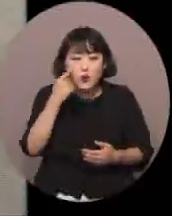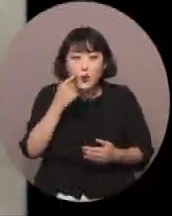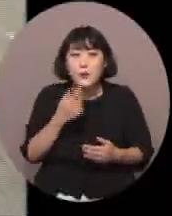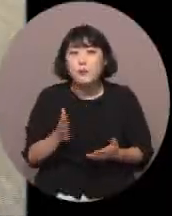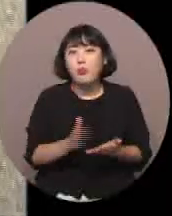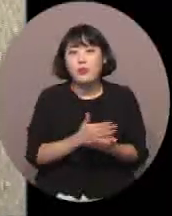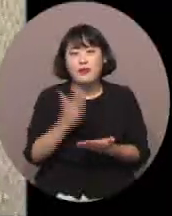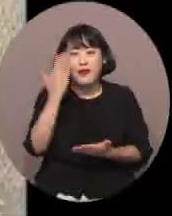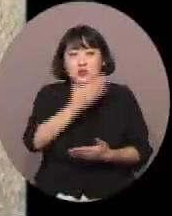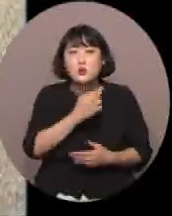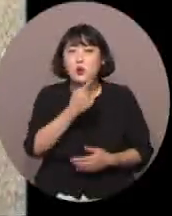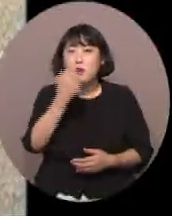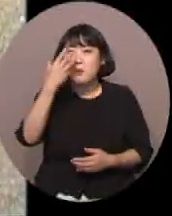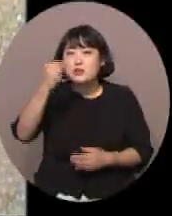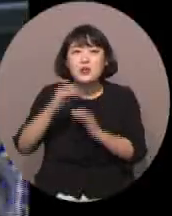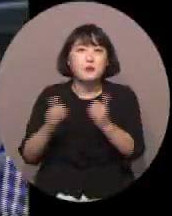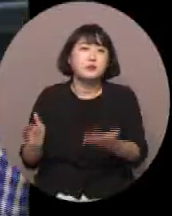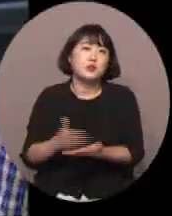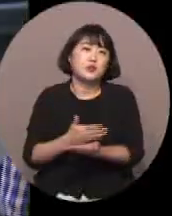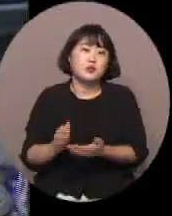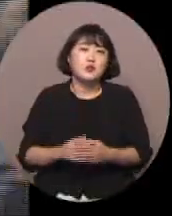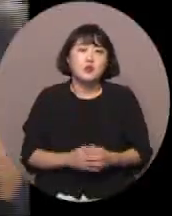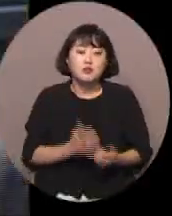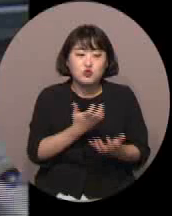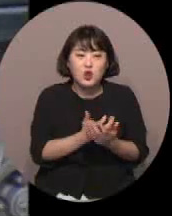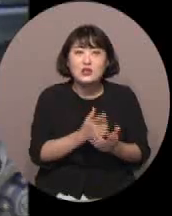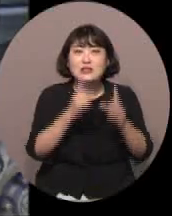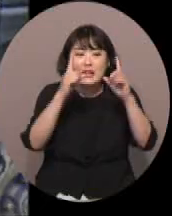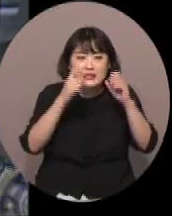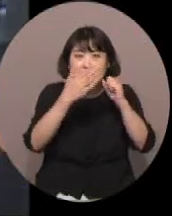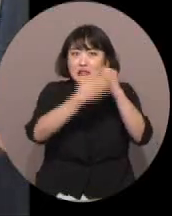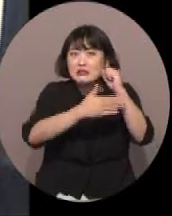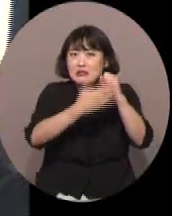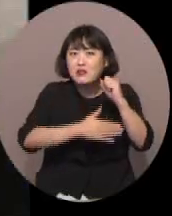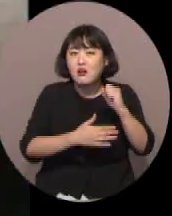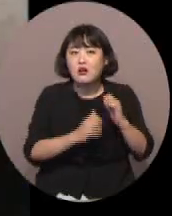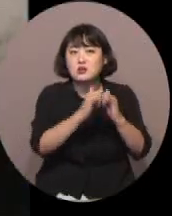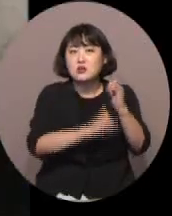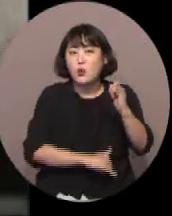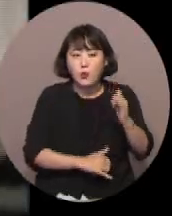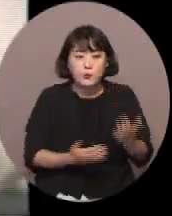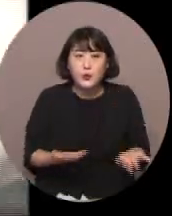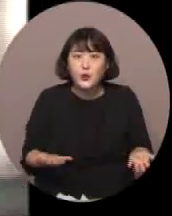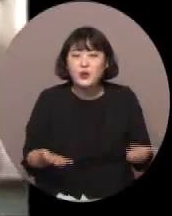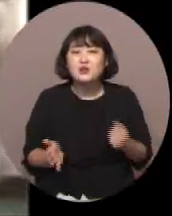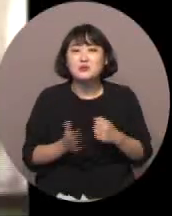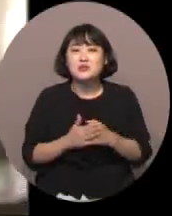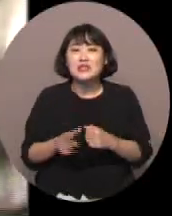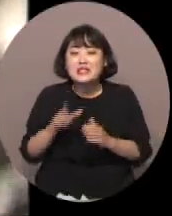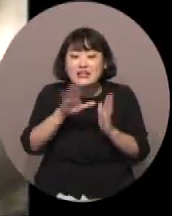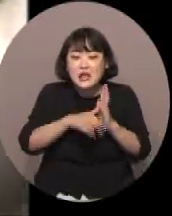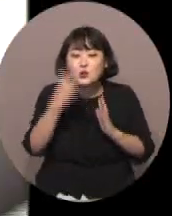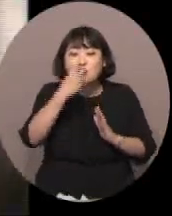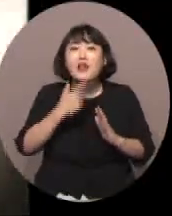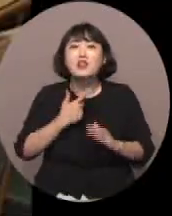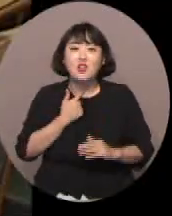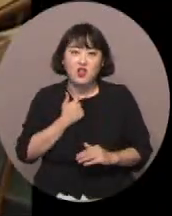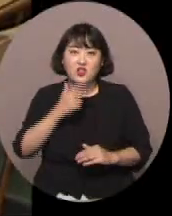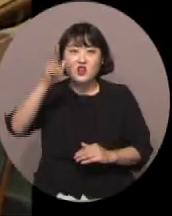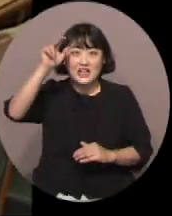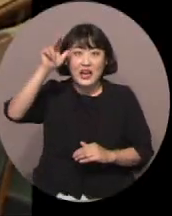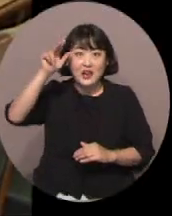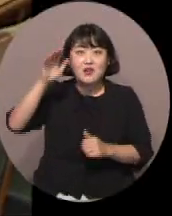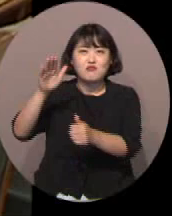없었습니다. 경찰은 문서와 사진 등 사건 기록이 남아있지 않아 당시 수사했던 현직 경찰관을